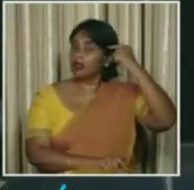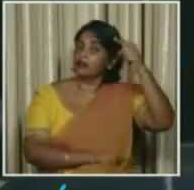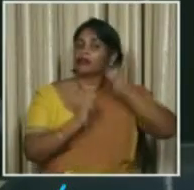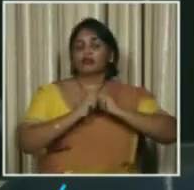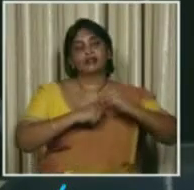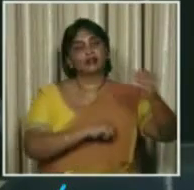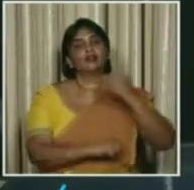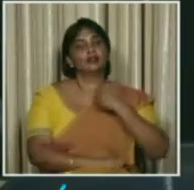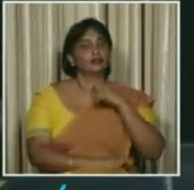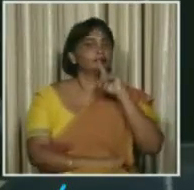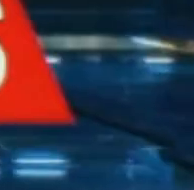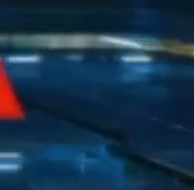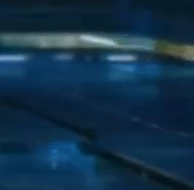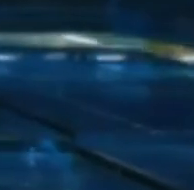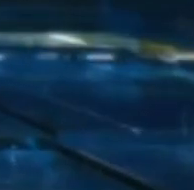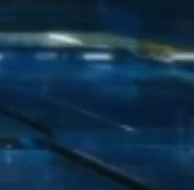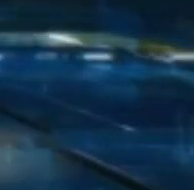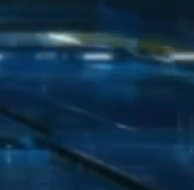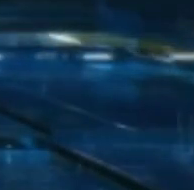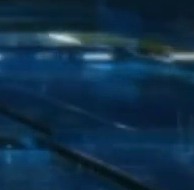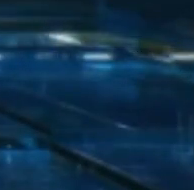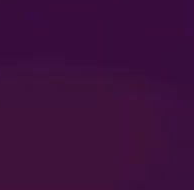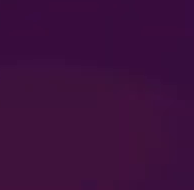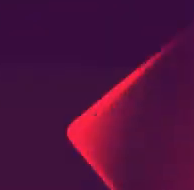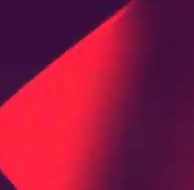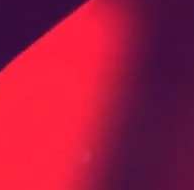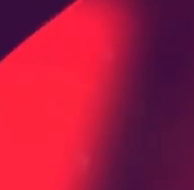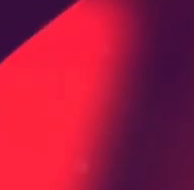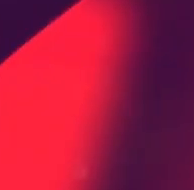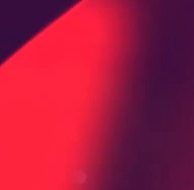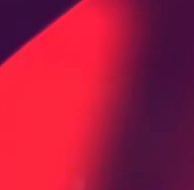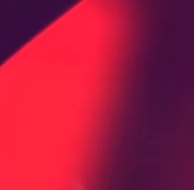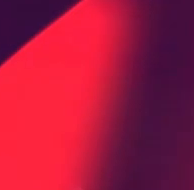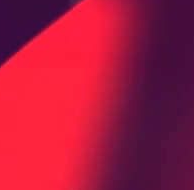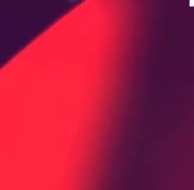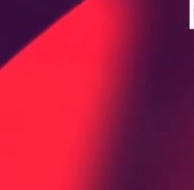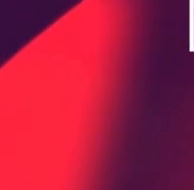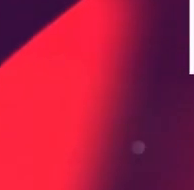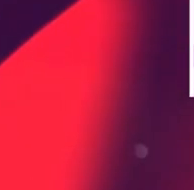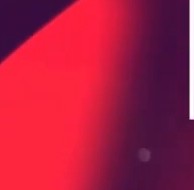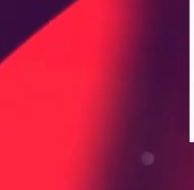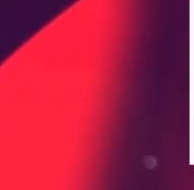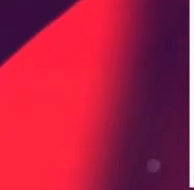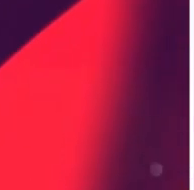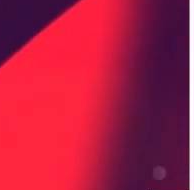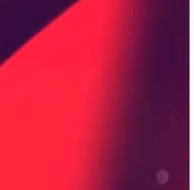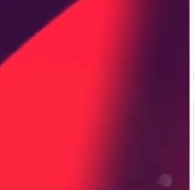ගන්න කියලා මම ඔබතුමාට යෝජනා කරනවා. රටේ